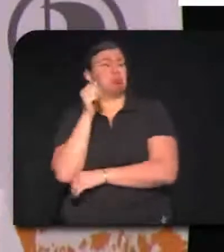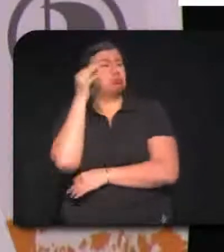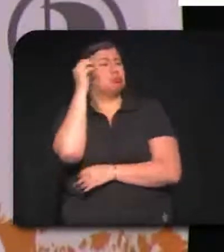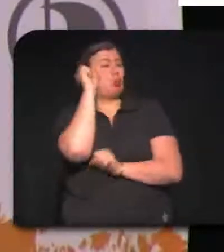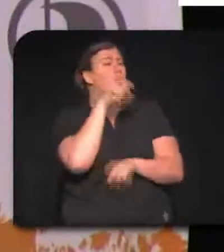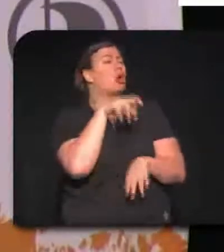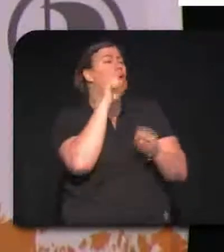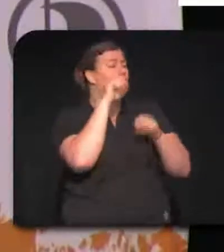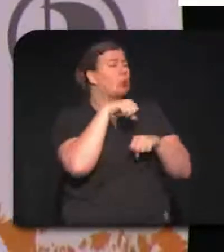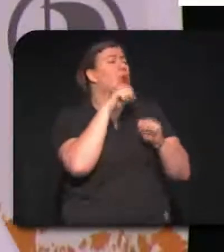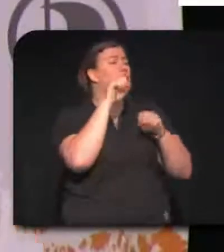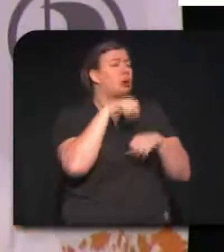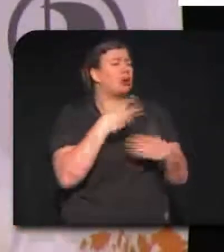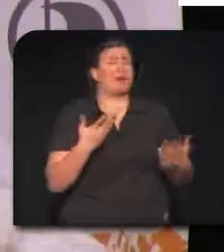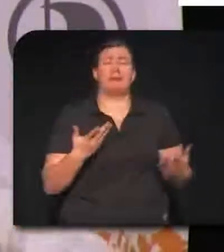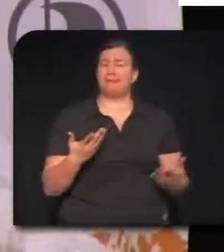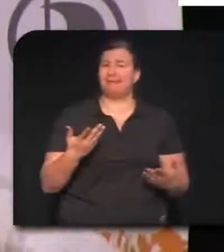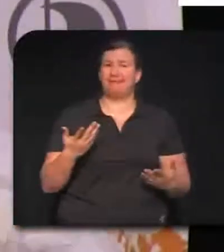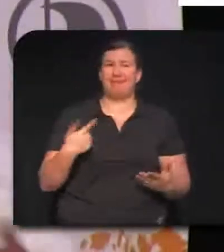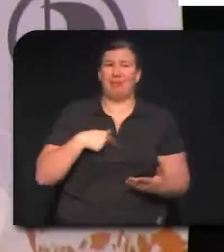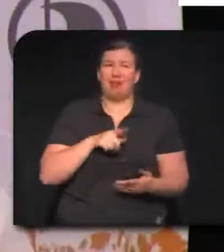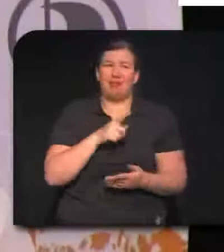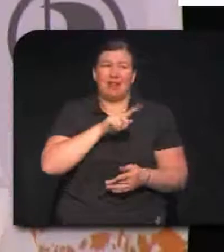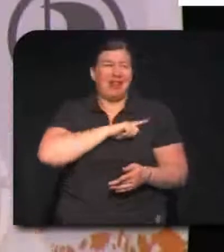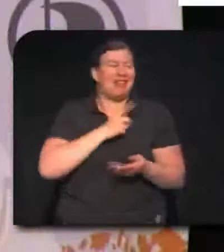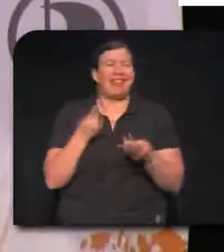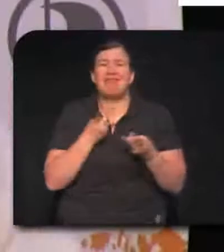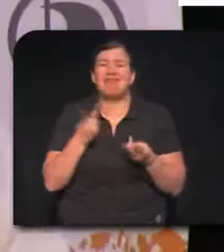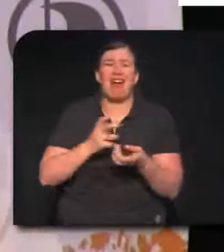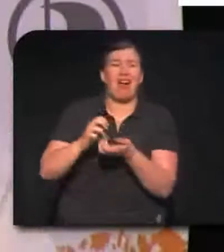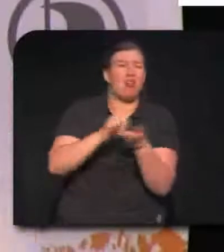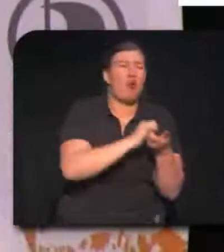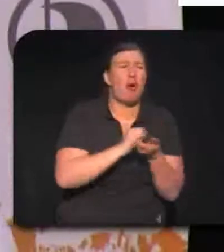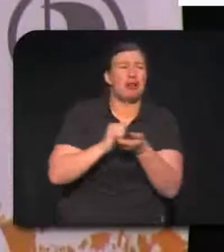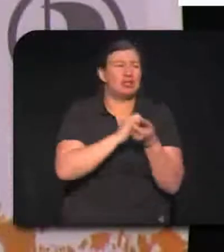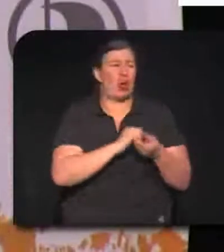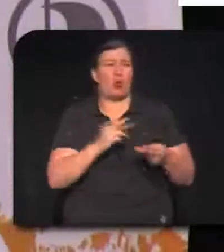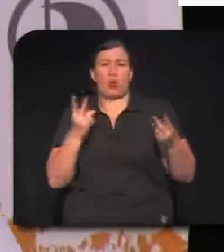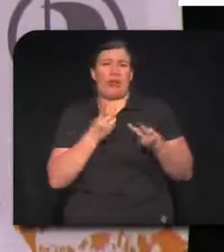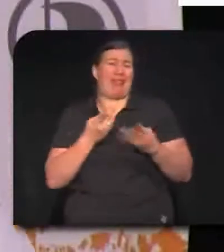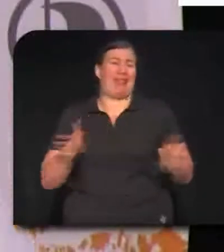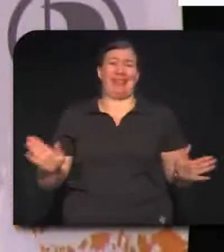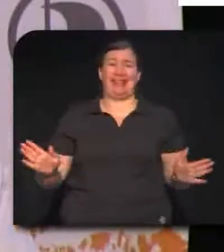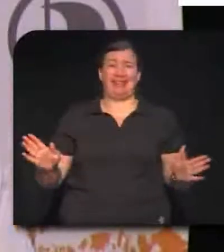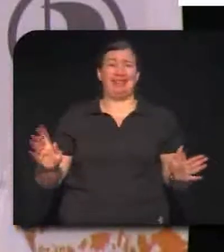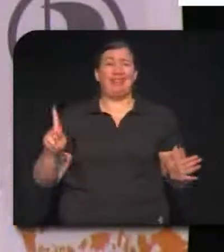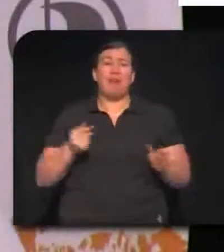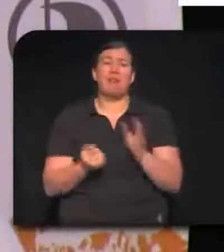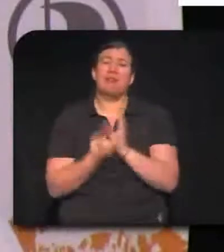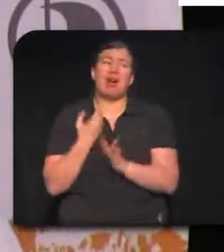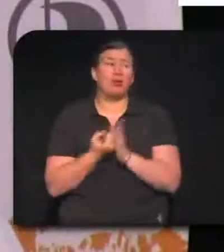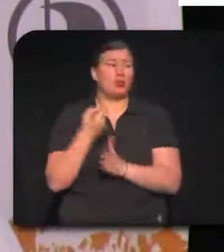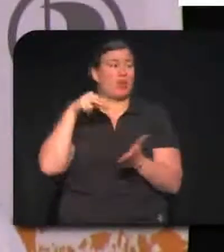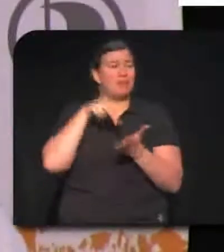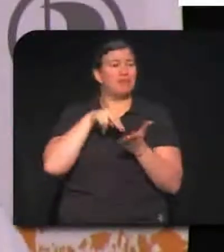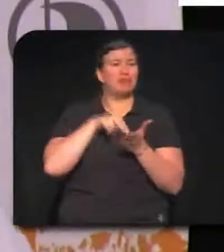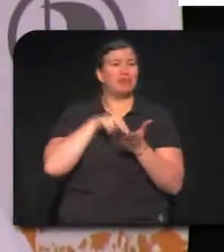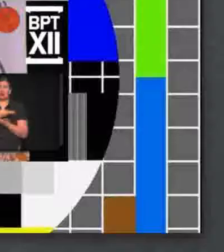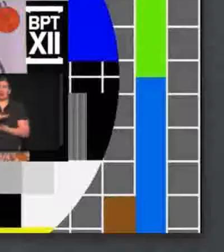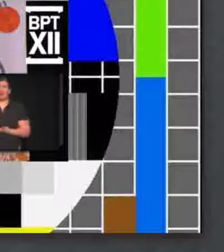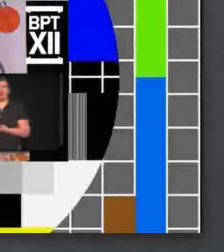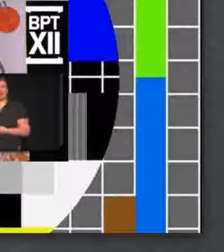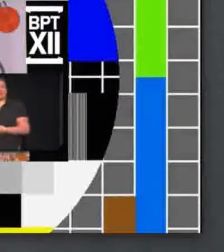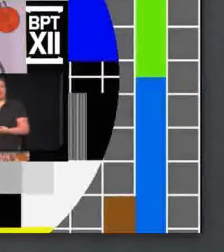die sie initiiert haben egal ob es von der Koalition kommt oder nicht nicht nur die aktuelle bestandsdatenauskunft haben sie